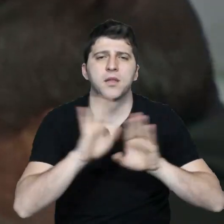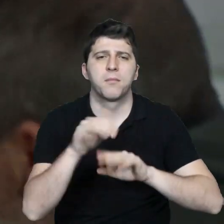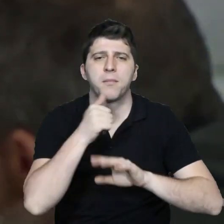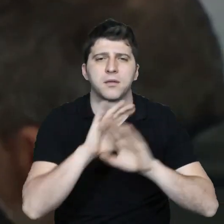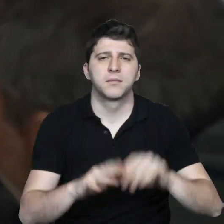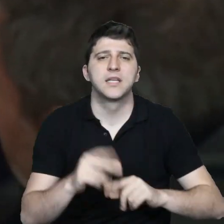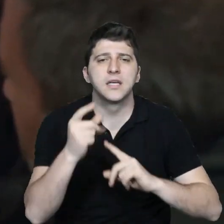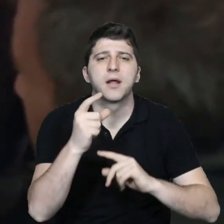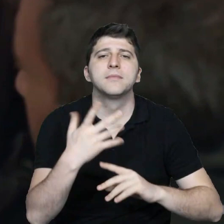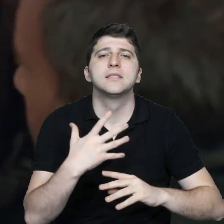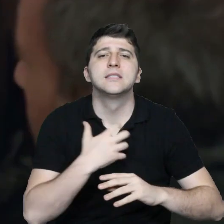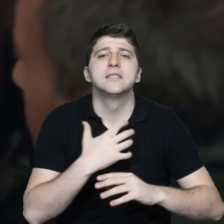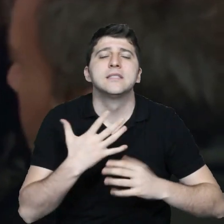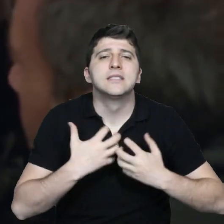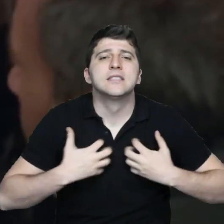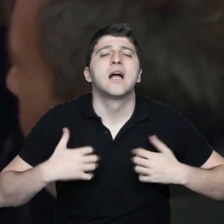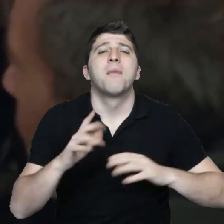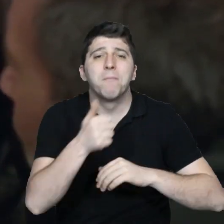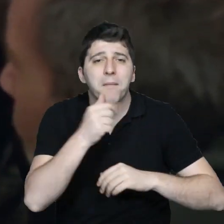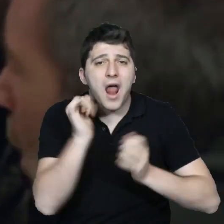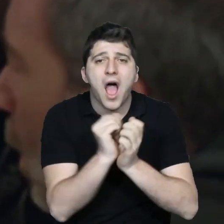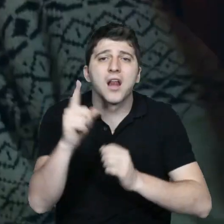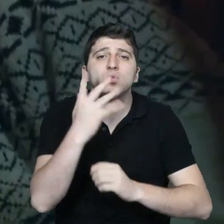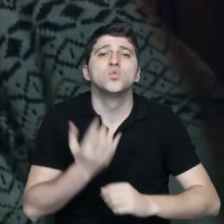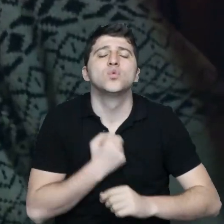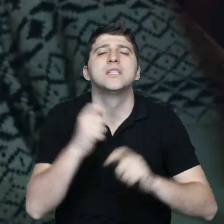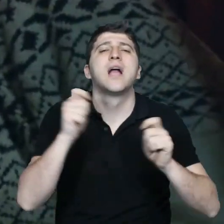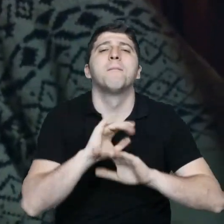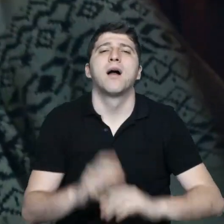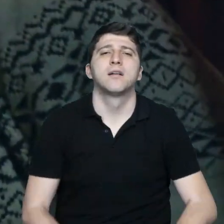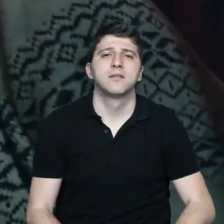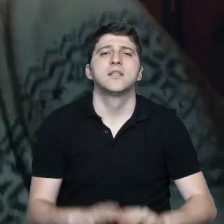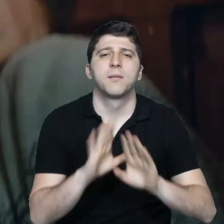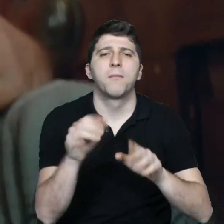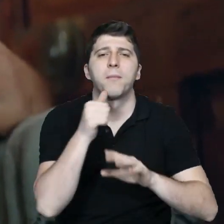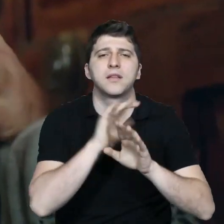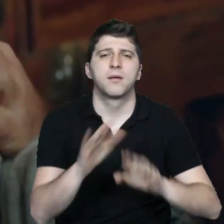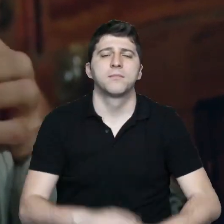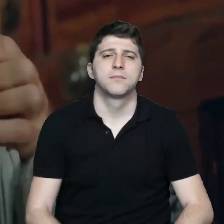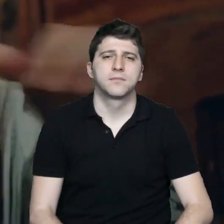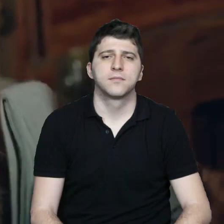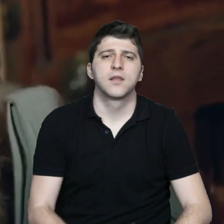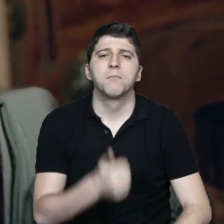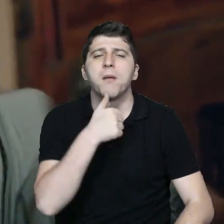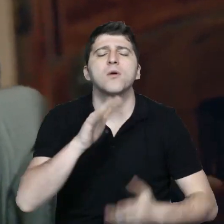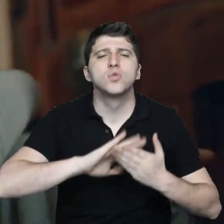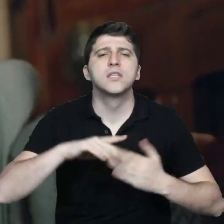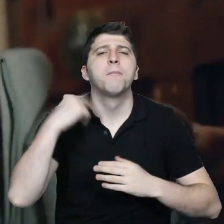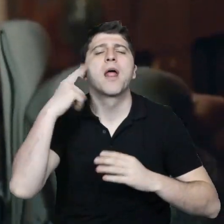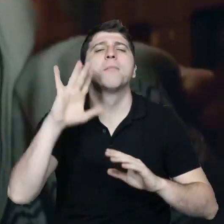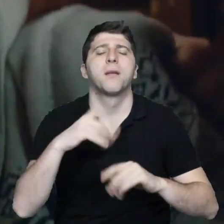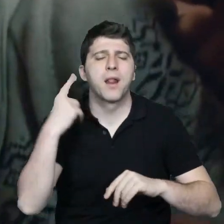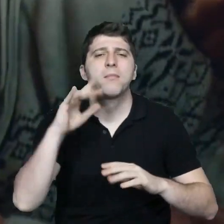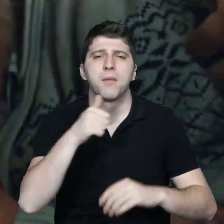Tamam baba. İbrahim boşuna direniyorsun. Bak babanı ve aileni üzüyorsun. Yapma. Tamam baba. Şşş. Baba her şey düzelecek. Sen merak etme